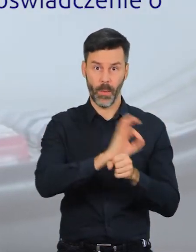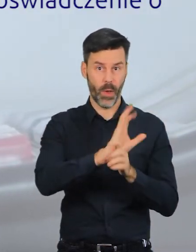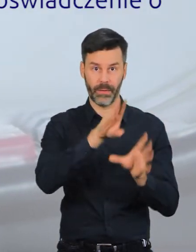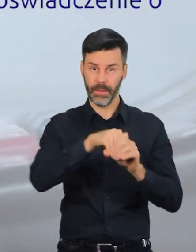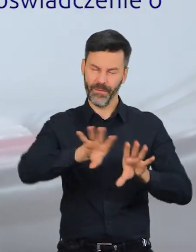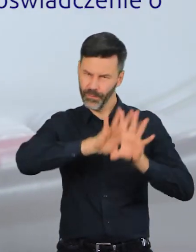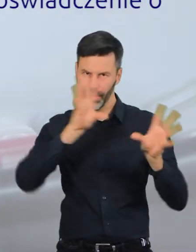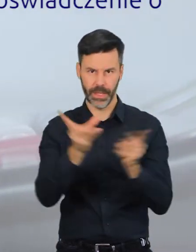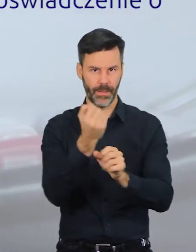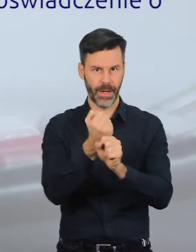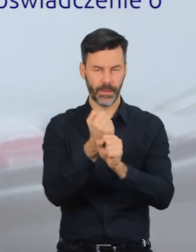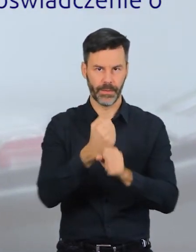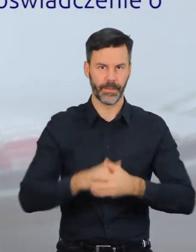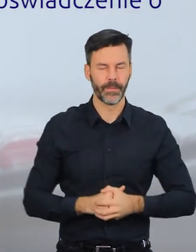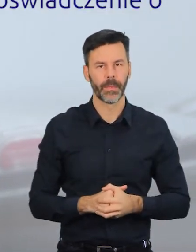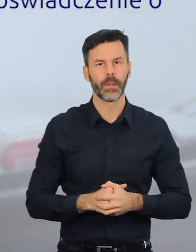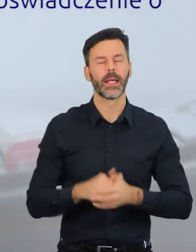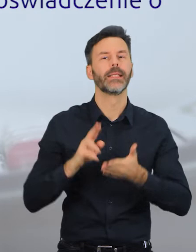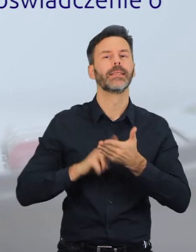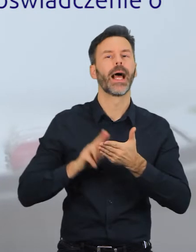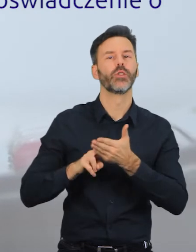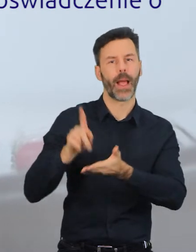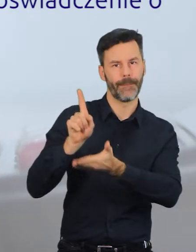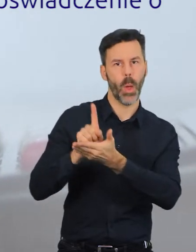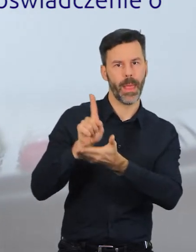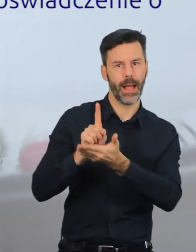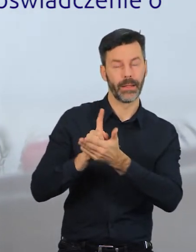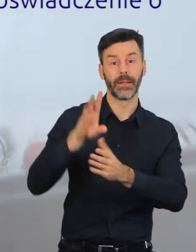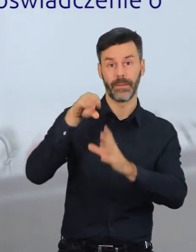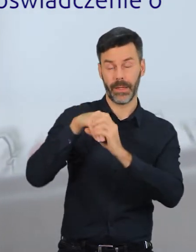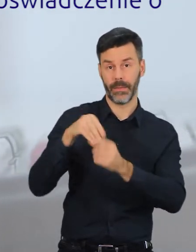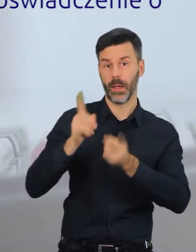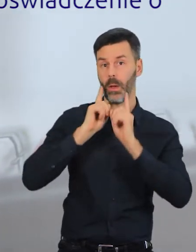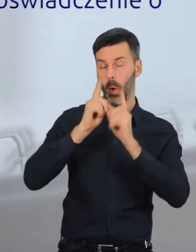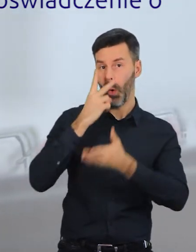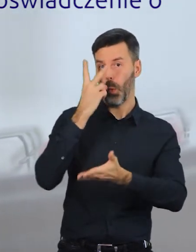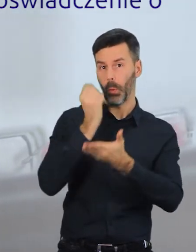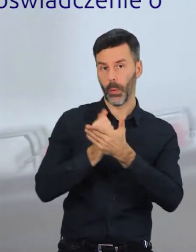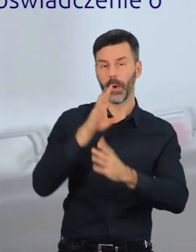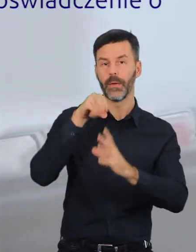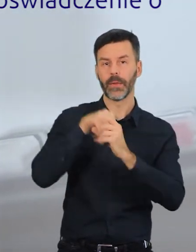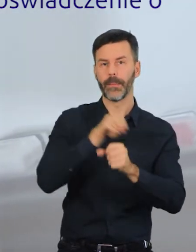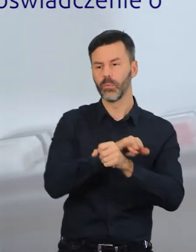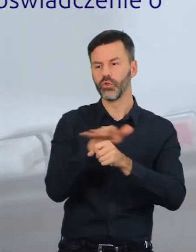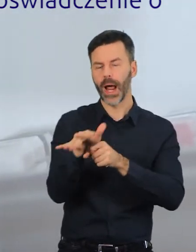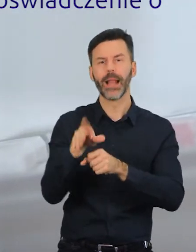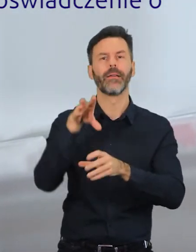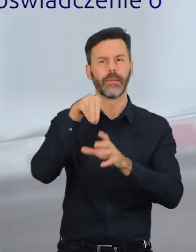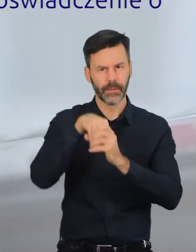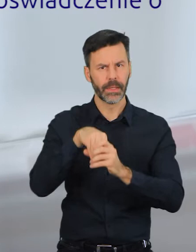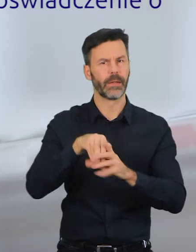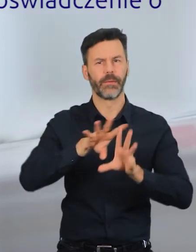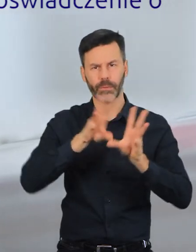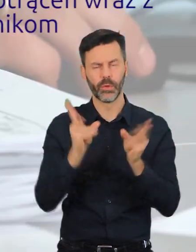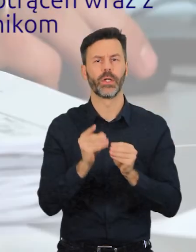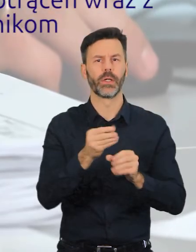Potwierdzenie przelewu zaliczek na podatek dochodowy wraz z oświadczeniem, iż w kwocie przelewu zawarte są zaliczki za pracowników zaangażowanych